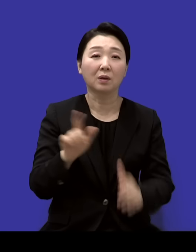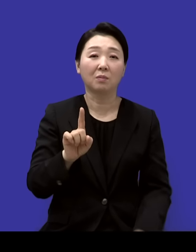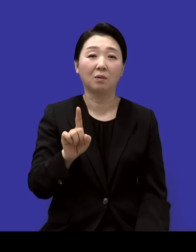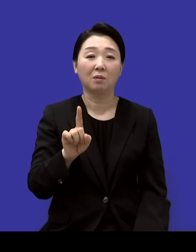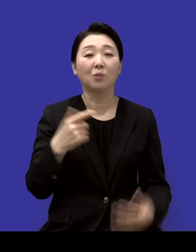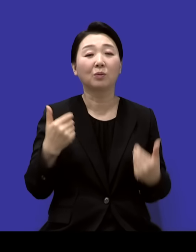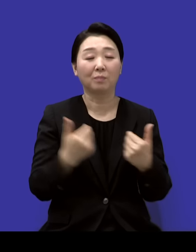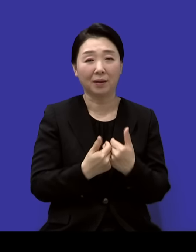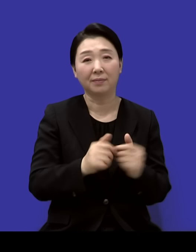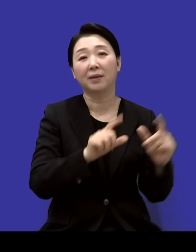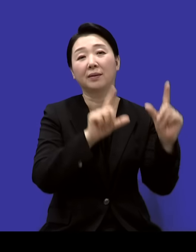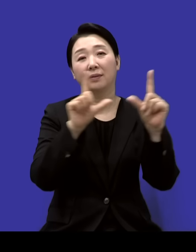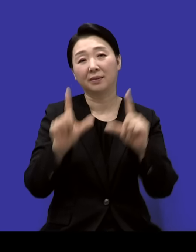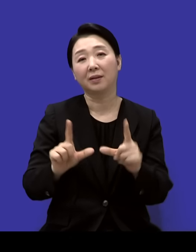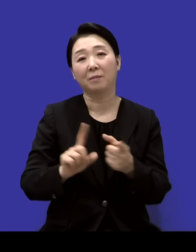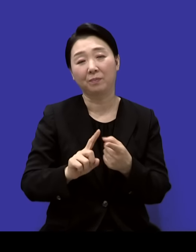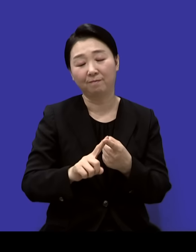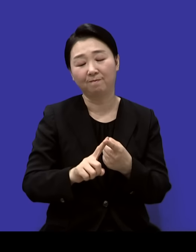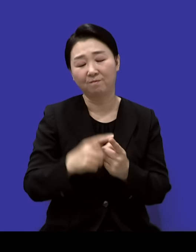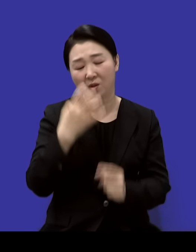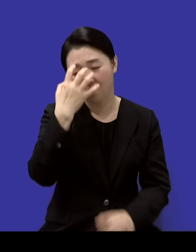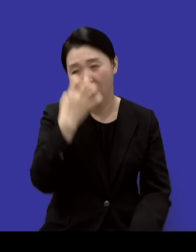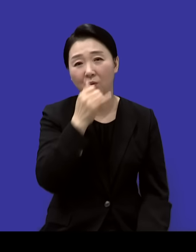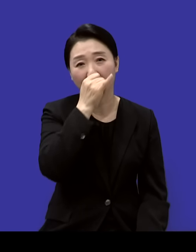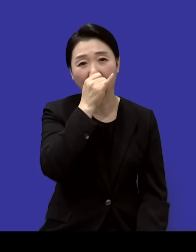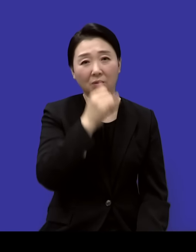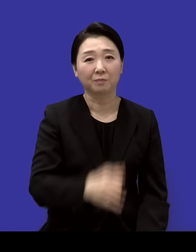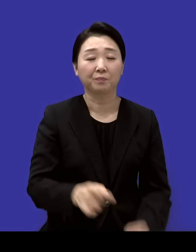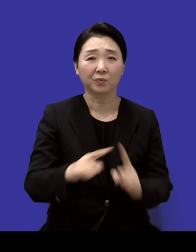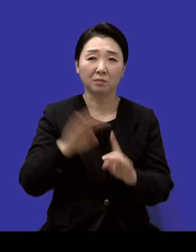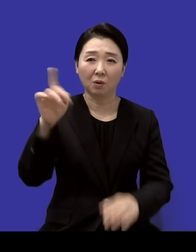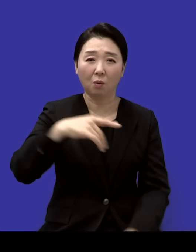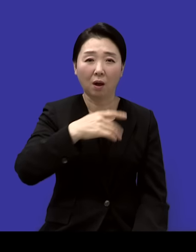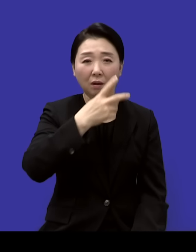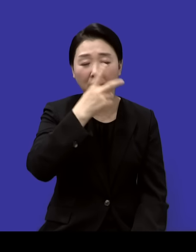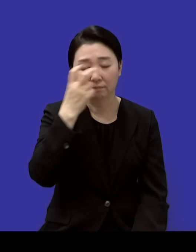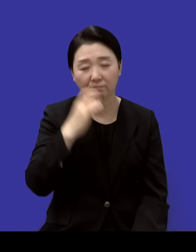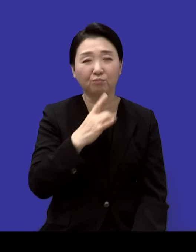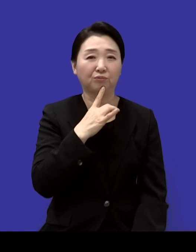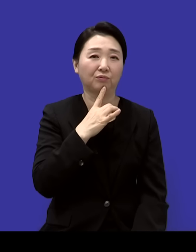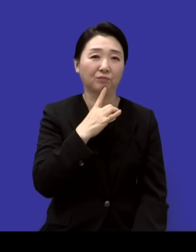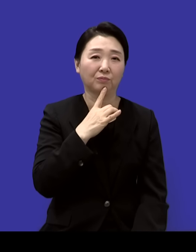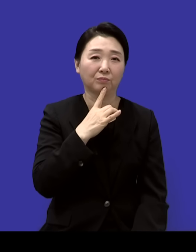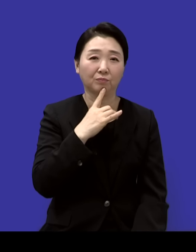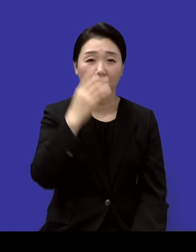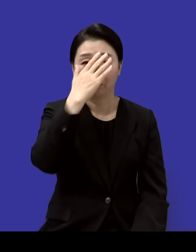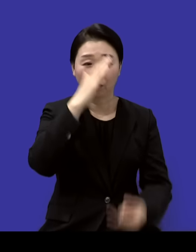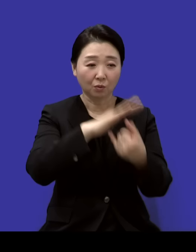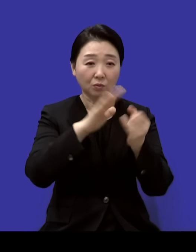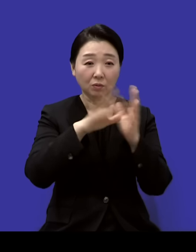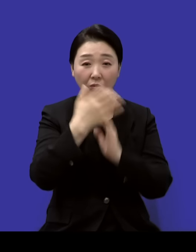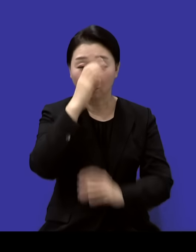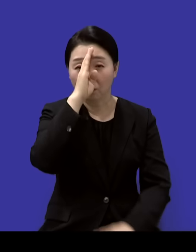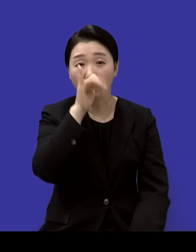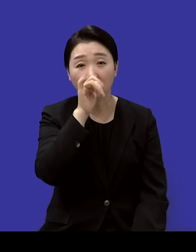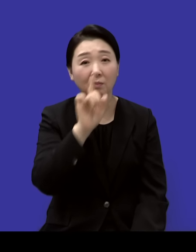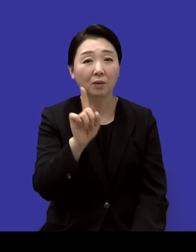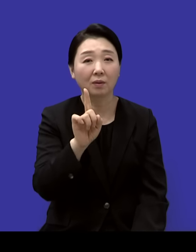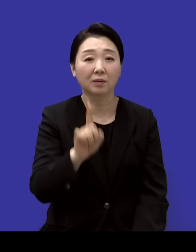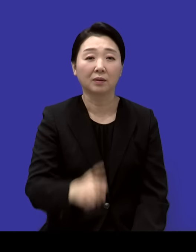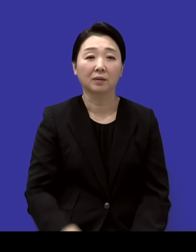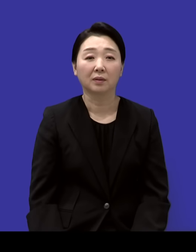완전히 정반대의 삶으로 확 어두워지고 집에 오면 잠만 자고 근데 청소년기에 우울증에 걸리게 되면 보통 이런